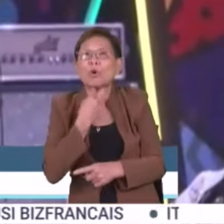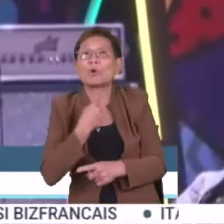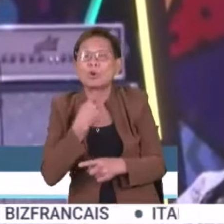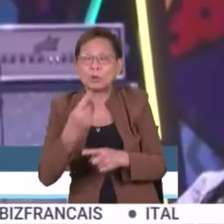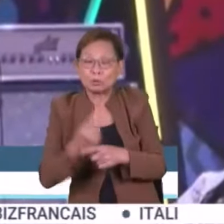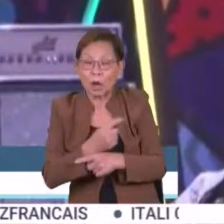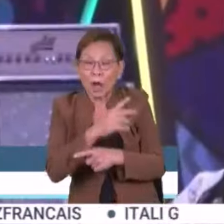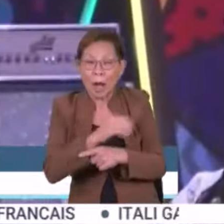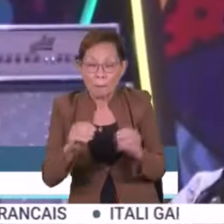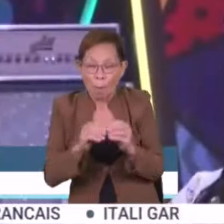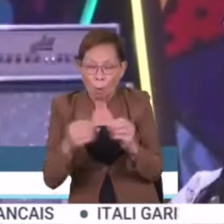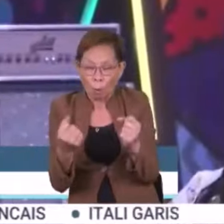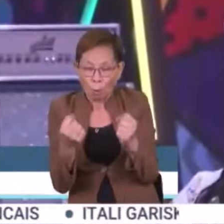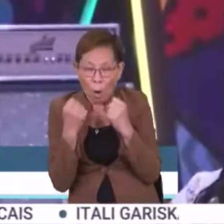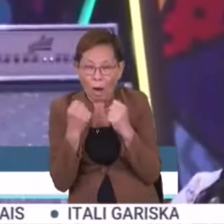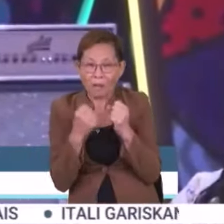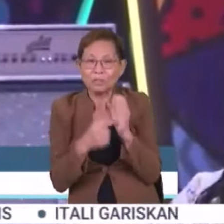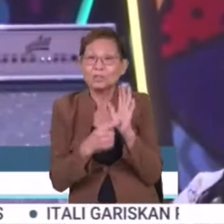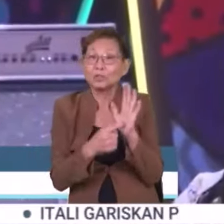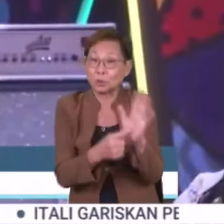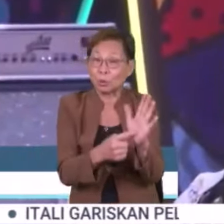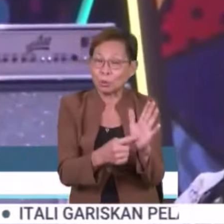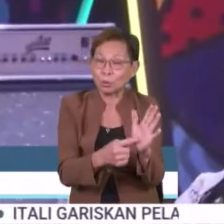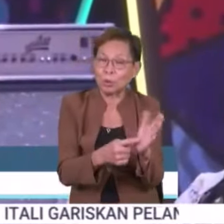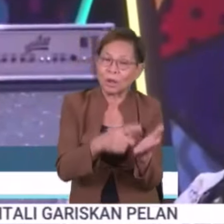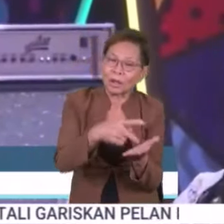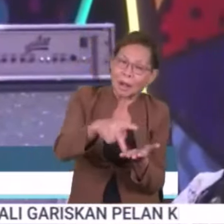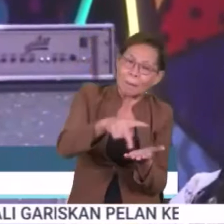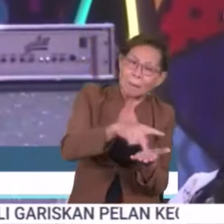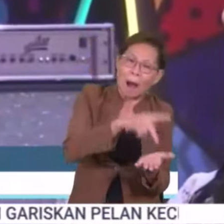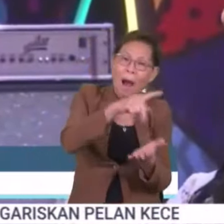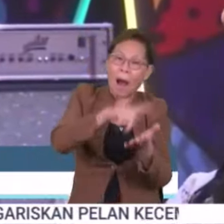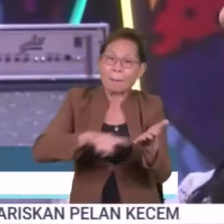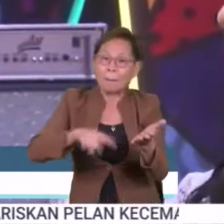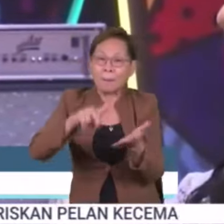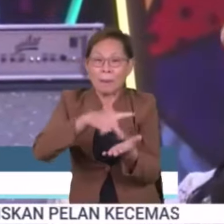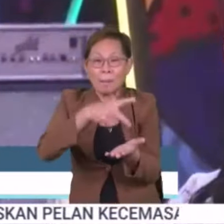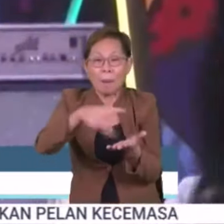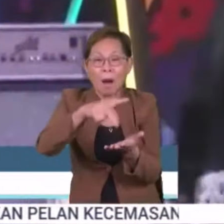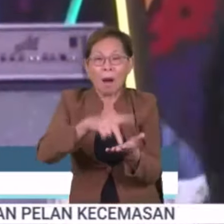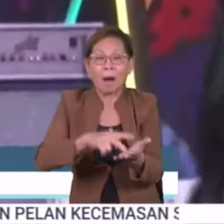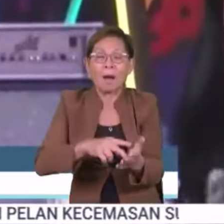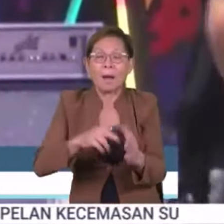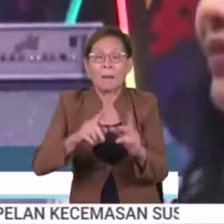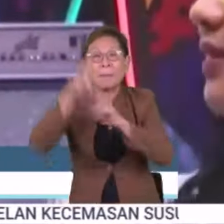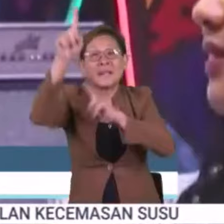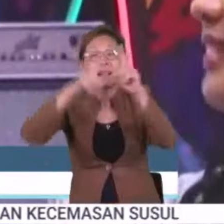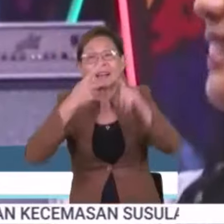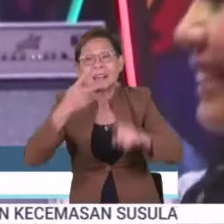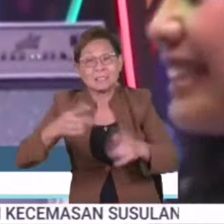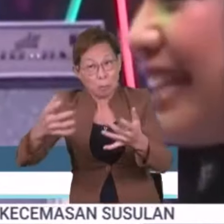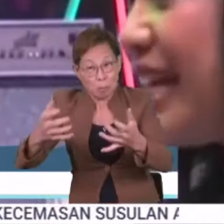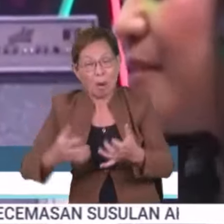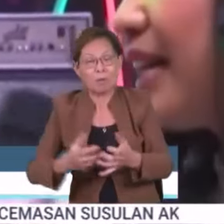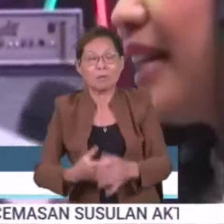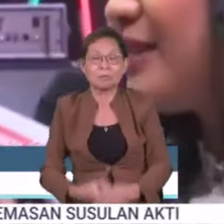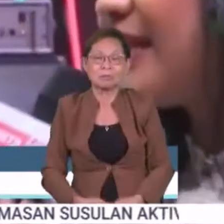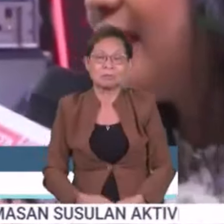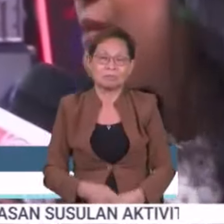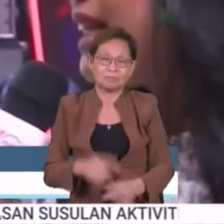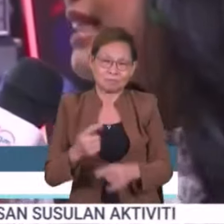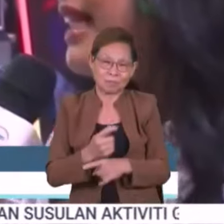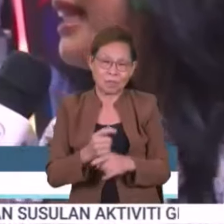kita mantapkan lagi persembahan dan segi dari apa yangita klasik ing l